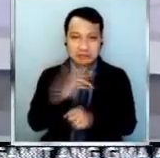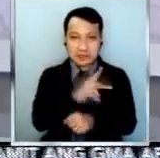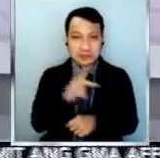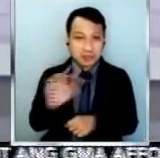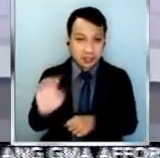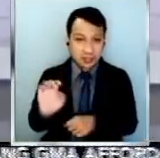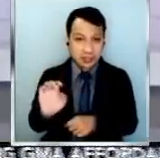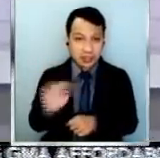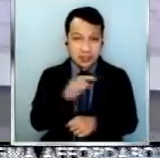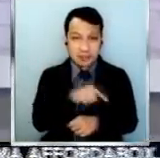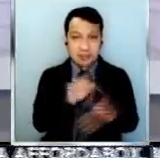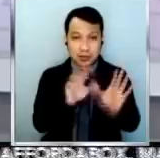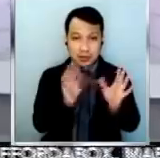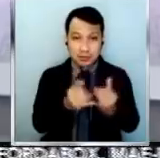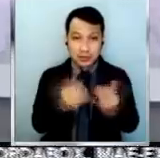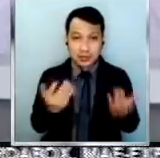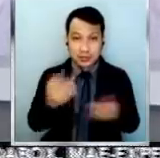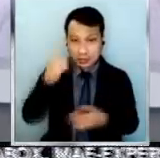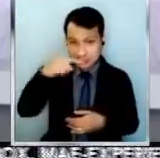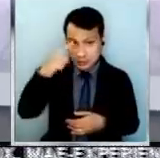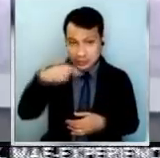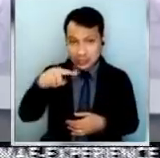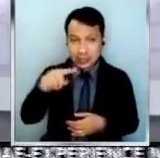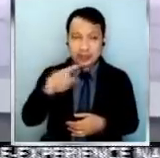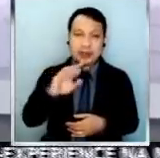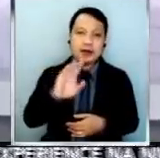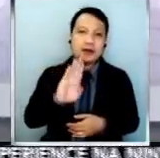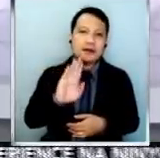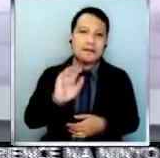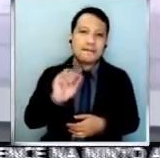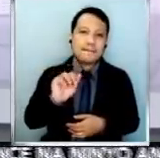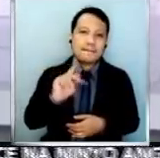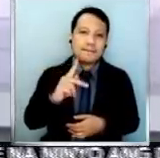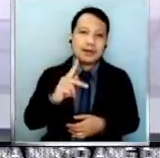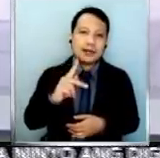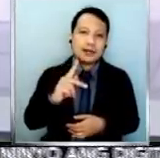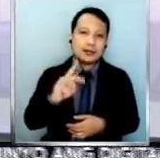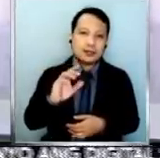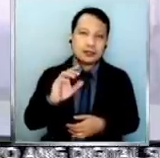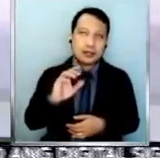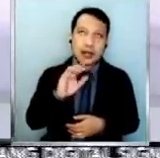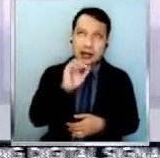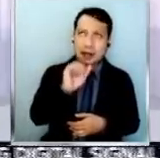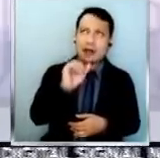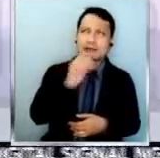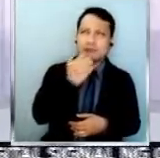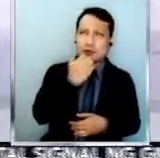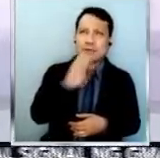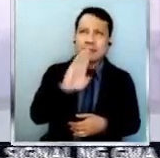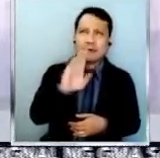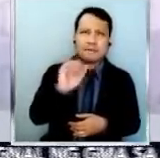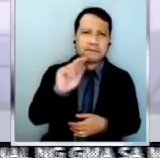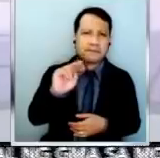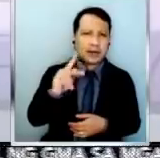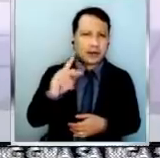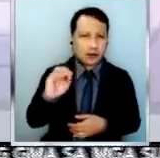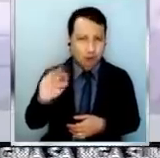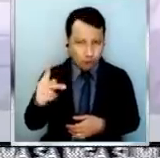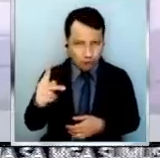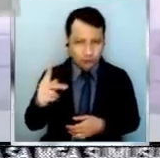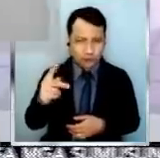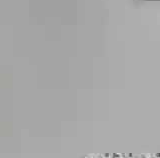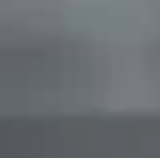kumpanya sa Bangkok, Thailand. At ang mga PPE pwede raw gamitin ng hanggang 20 beses. Nakatutok si Jamie